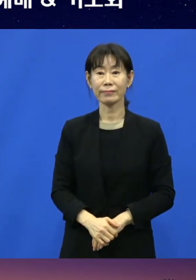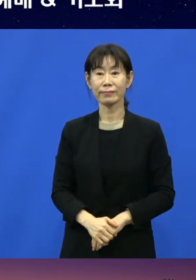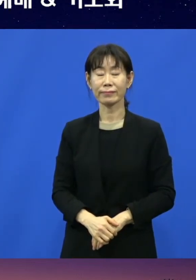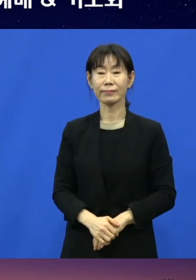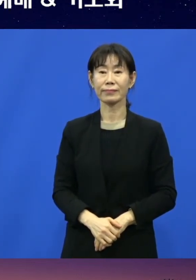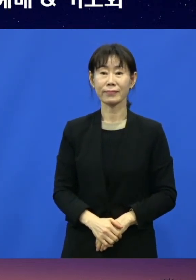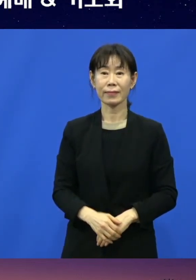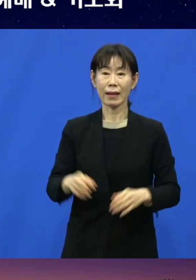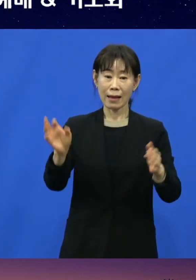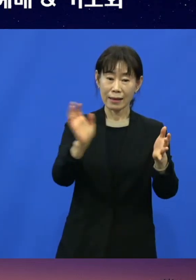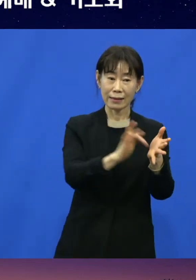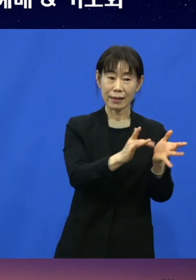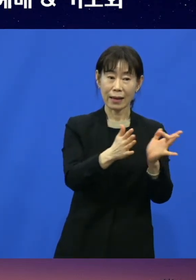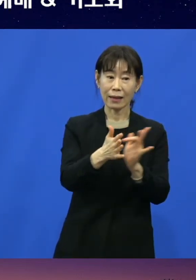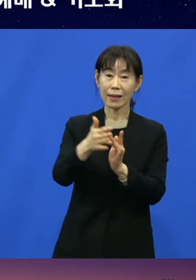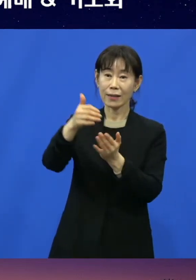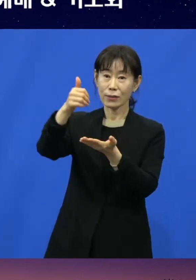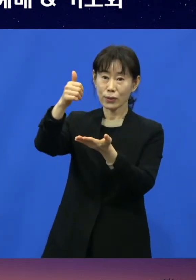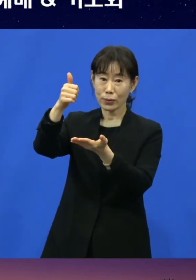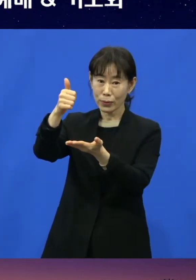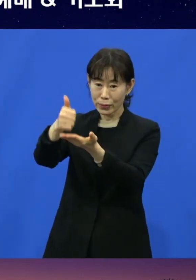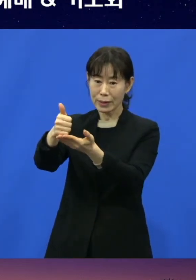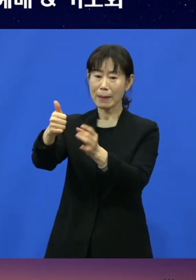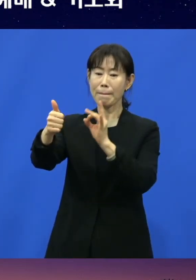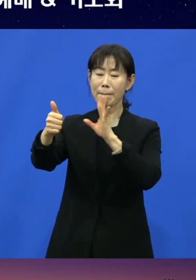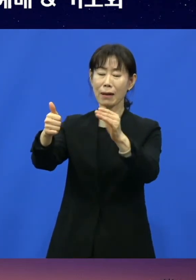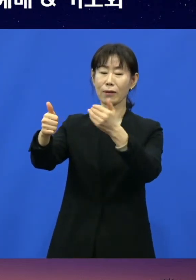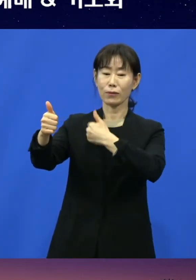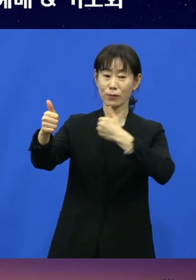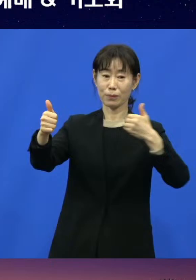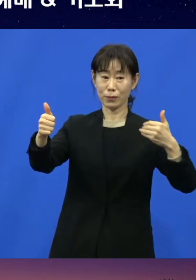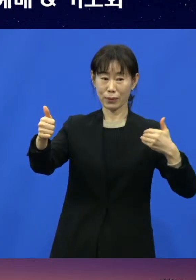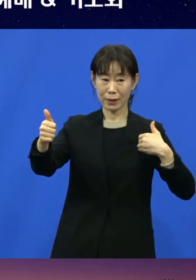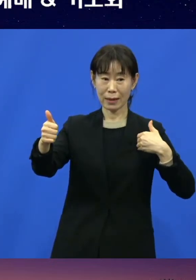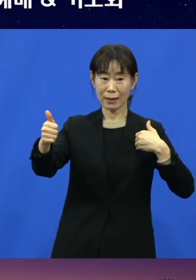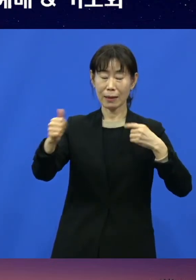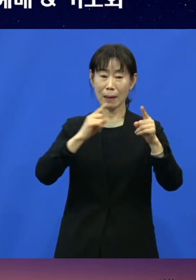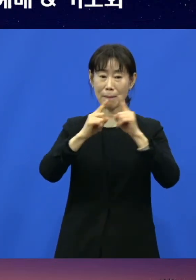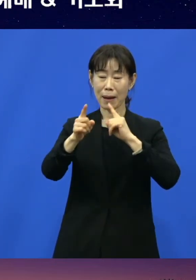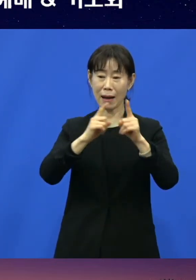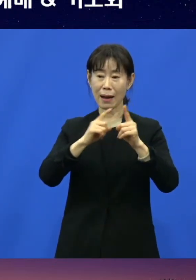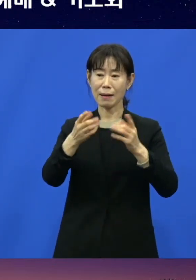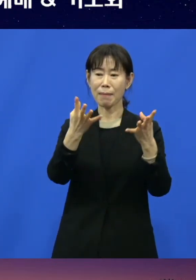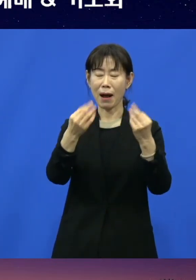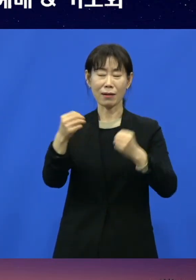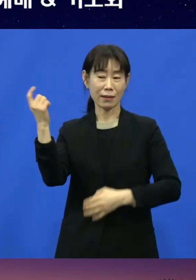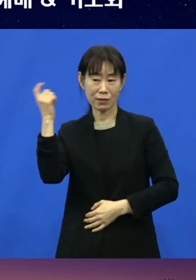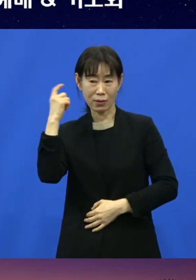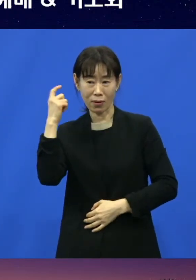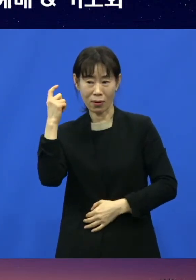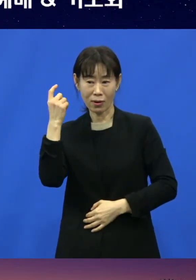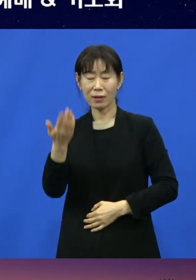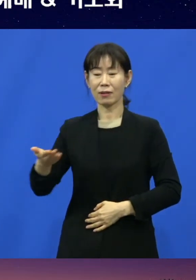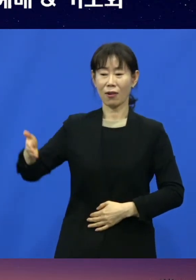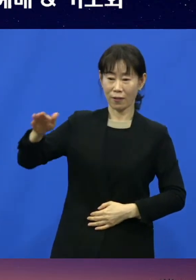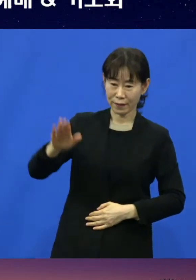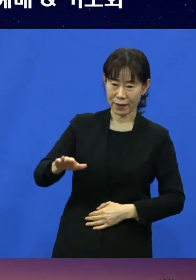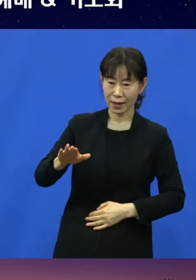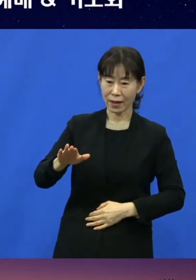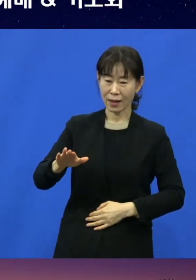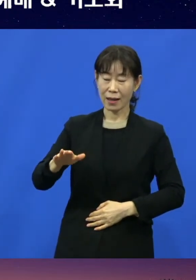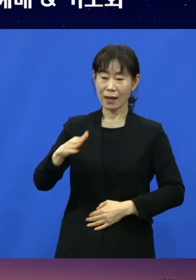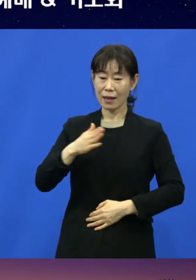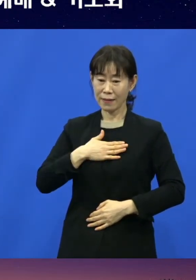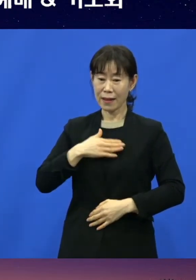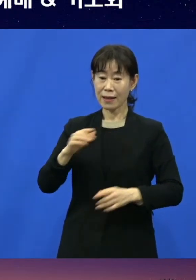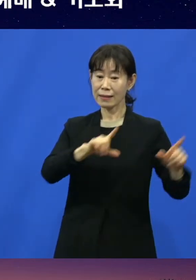바랍니다. 예수로 충분합니다. 그 말은 많이 듣지만 그게 구체적으로 내 삶에 그렇게 경험되어지는 건